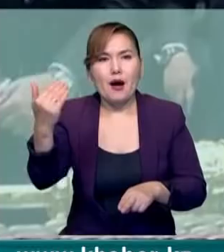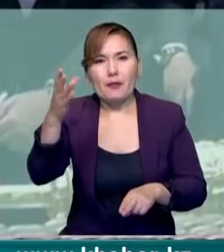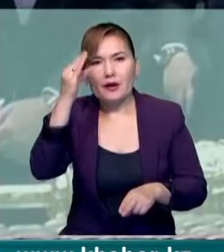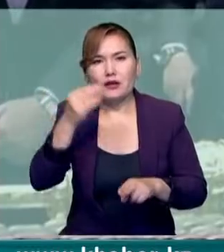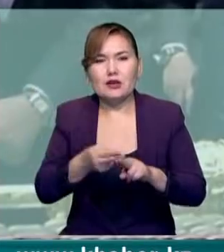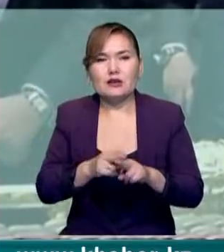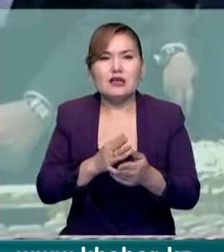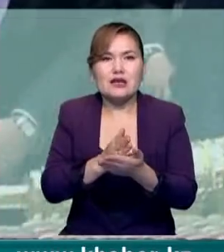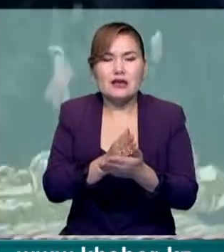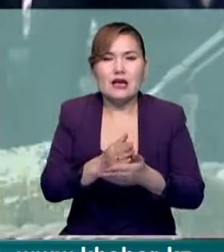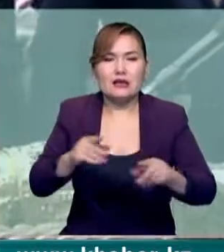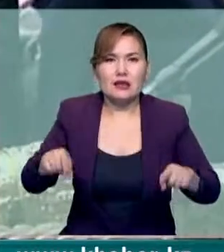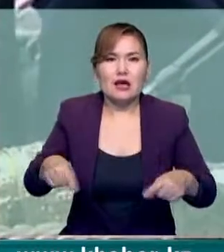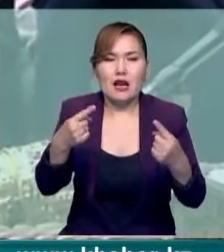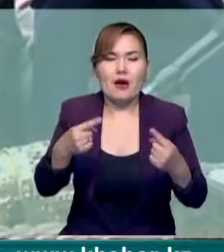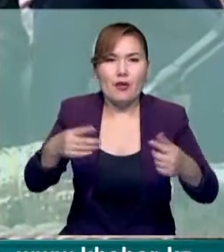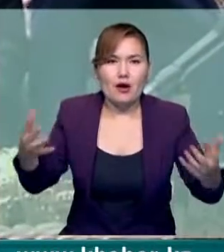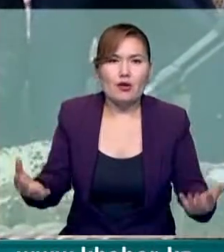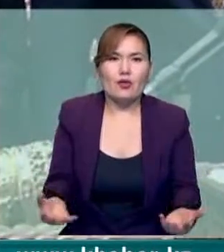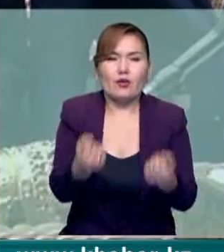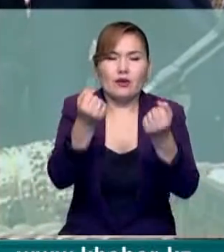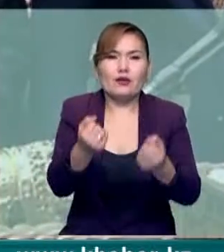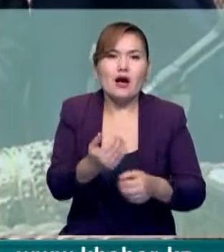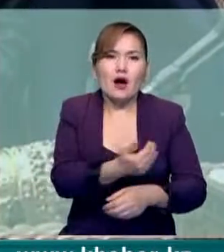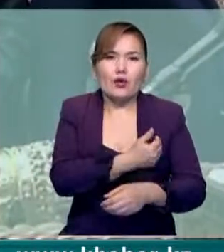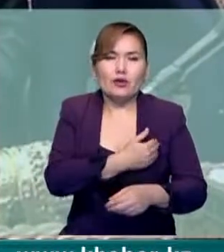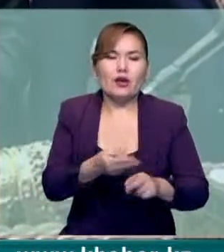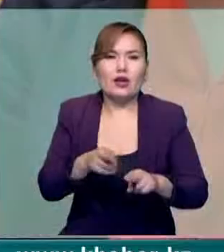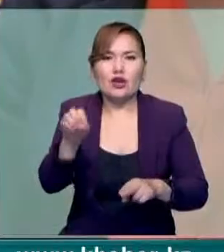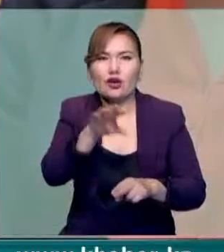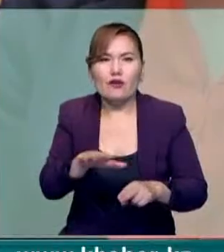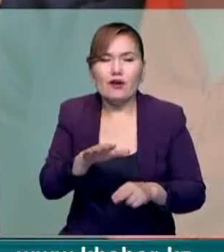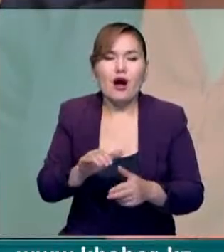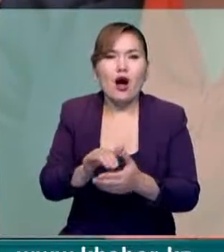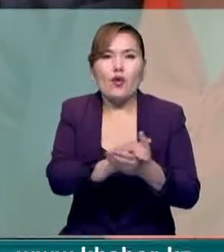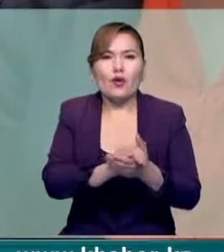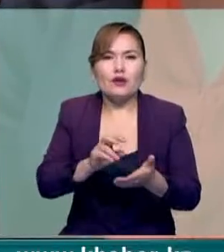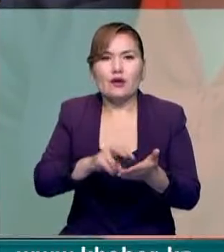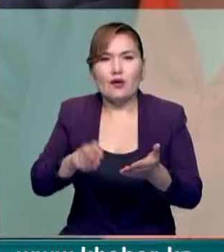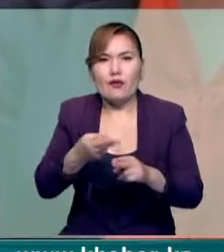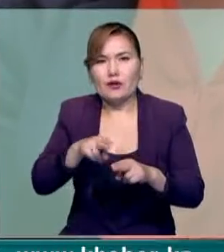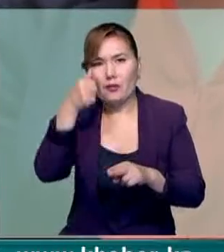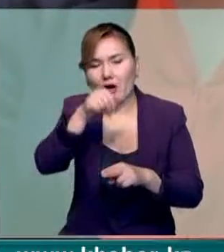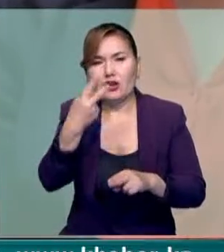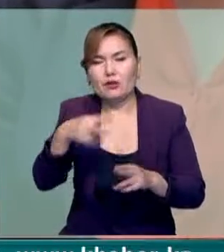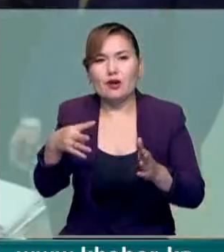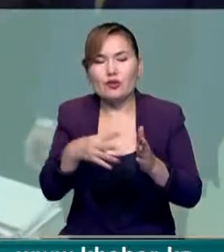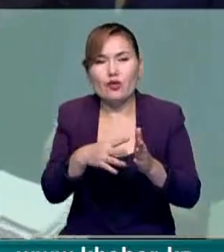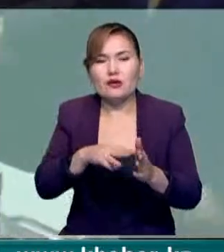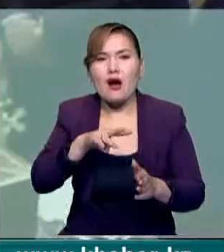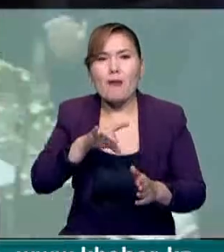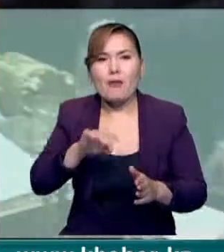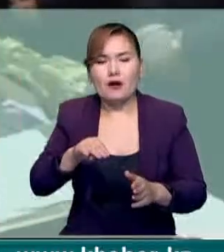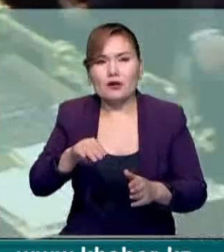саяси дағдарыстан алып шығудың бірден бір жолы. Ұлыбритания Еуроодақ құрамынан биыл 29 наурызда шығуы тиіс еді.